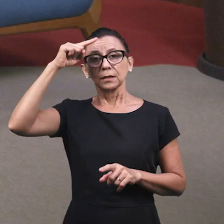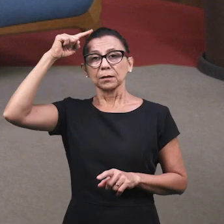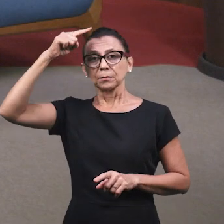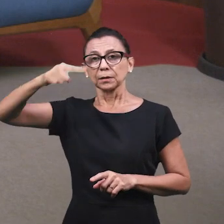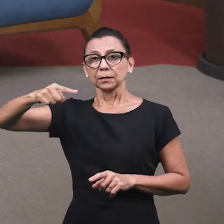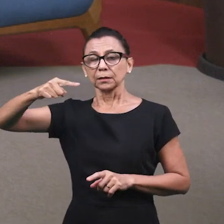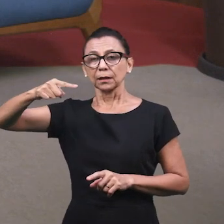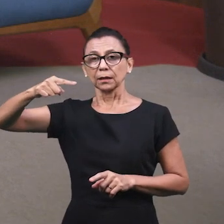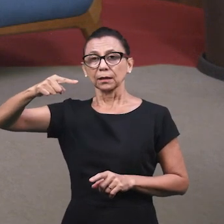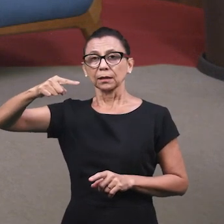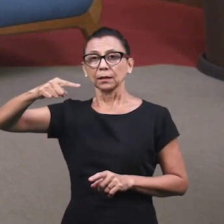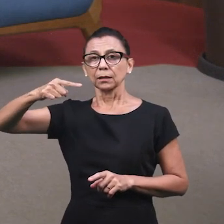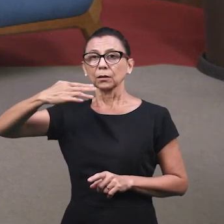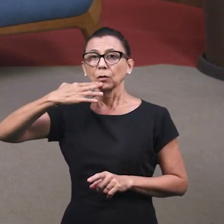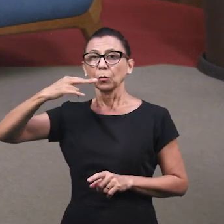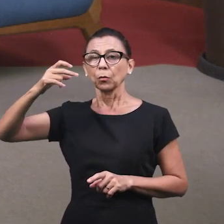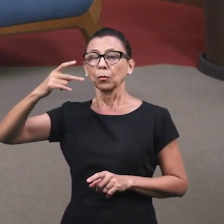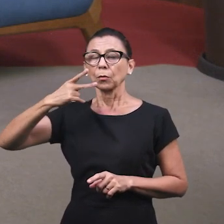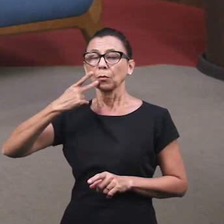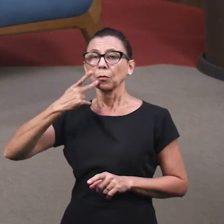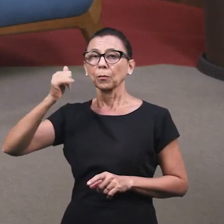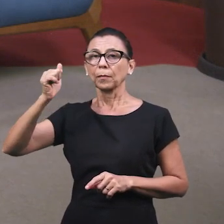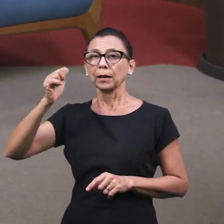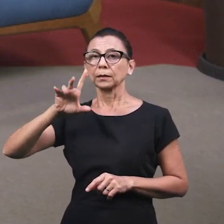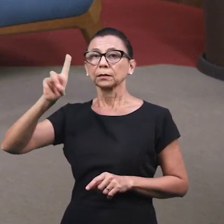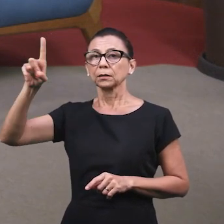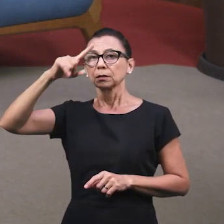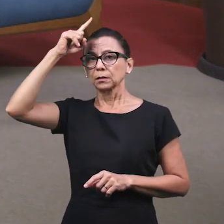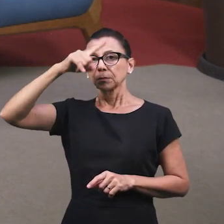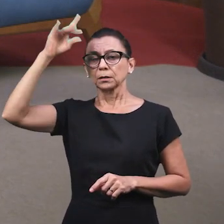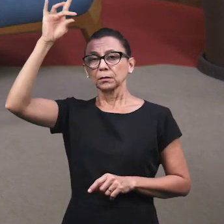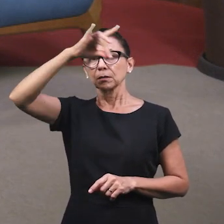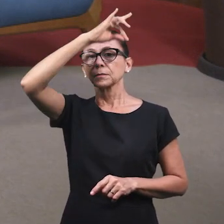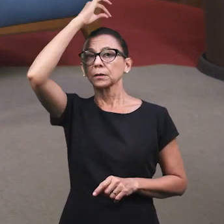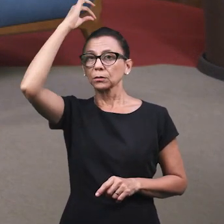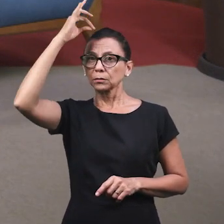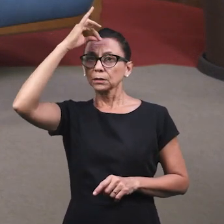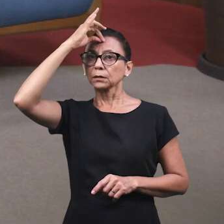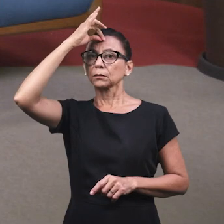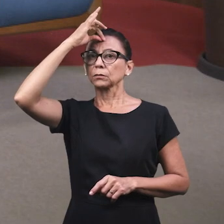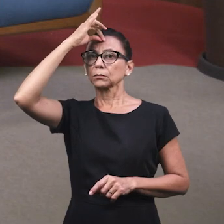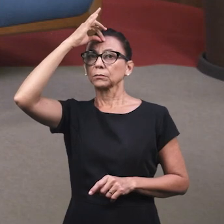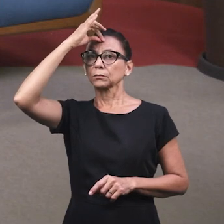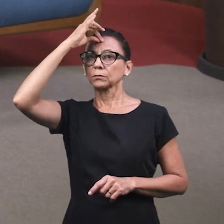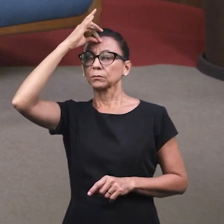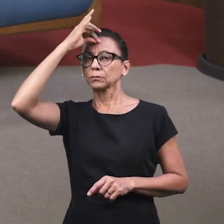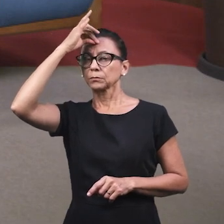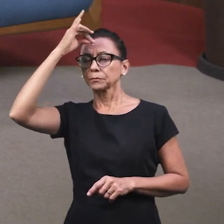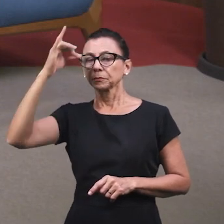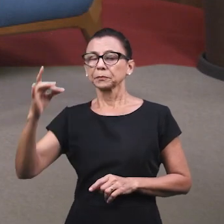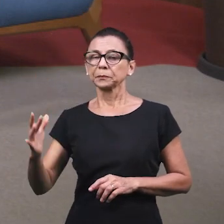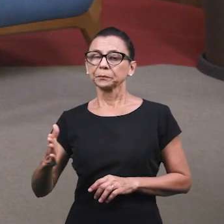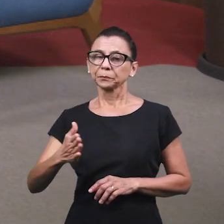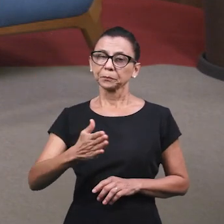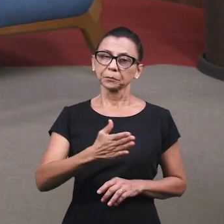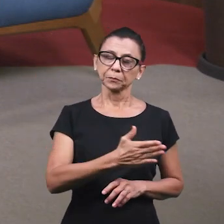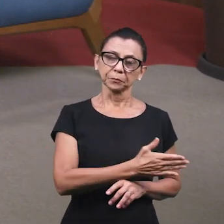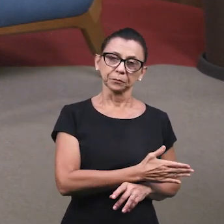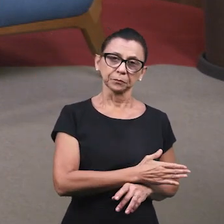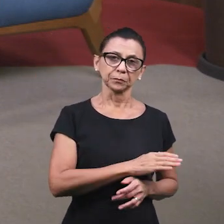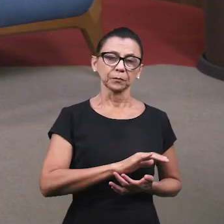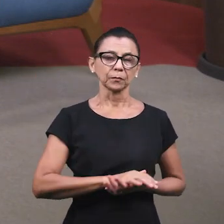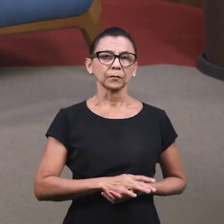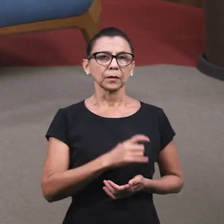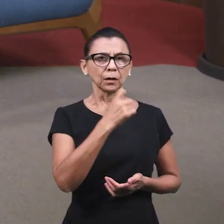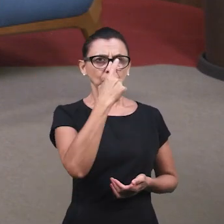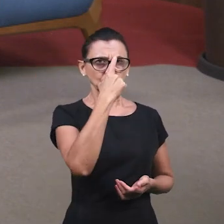Et quelque chose que le Saint-Esprit va enseigner, qui va apporter. Comment nous pouvons approfondir cela?